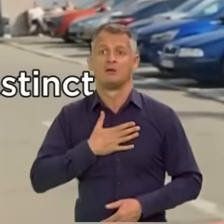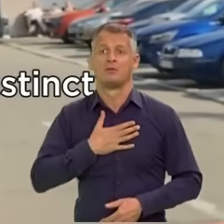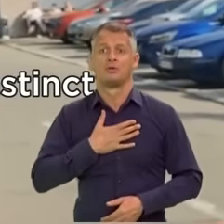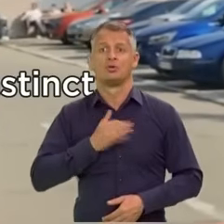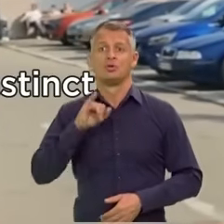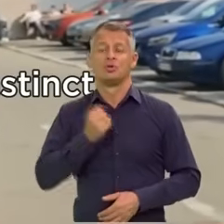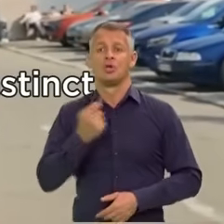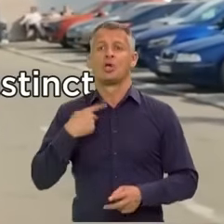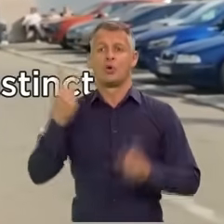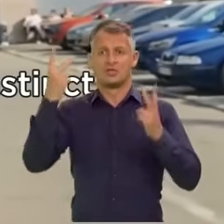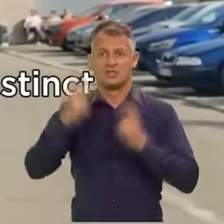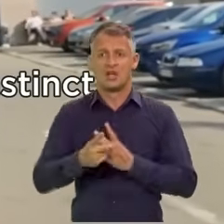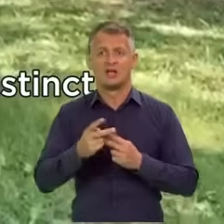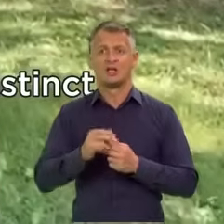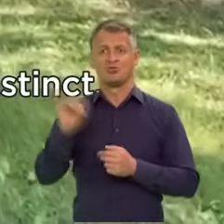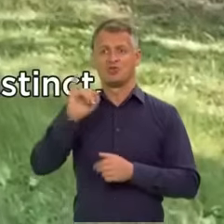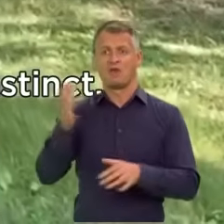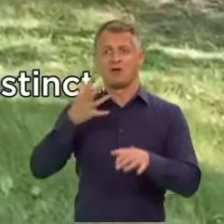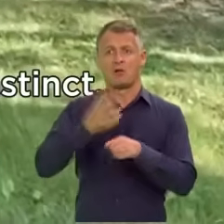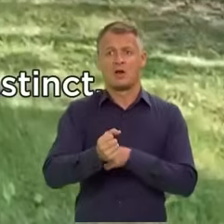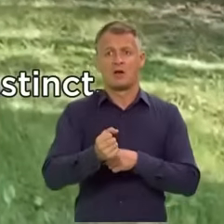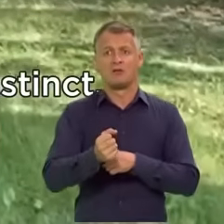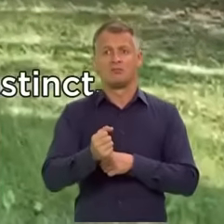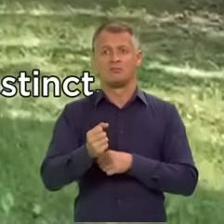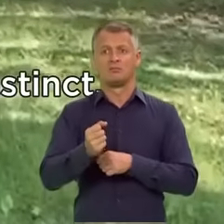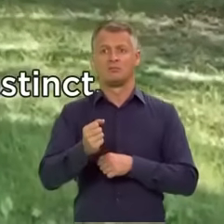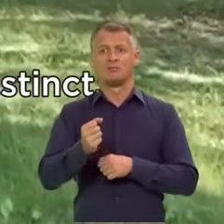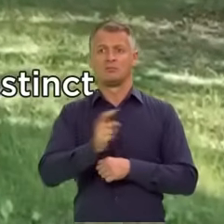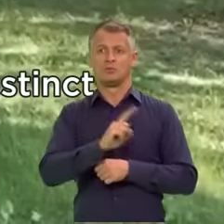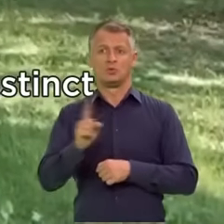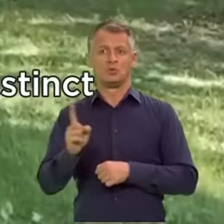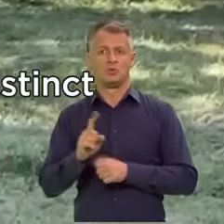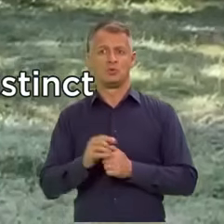și îmi dau seama că un criminal